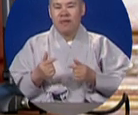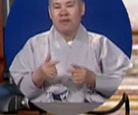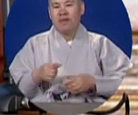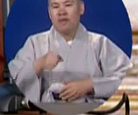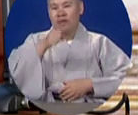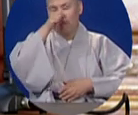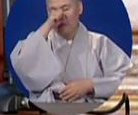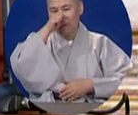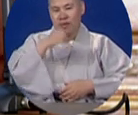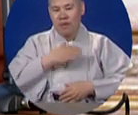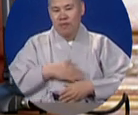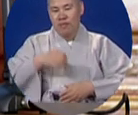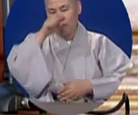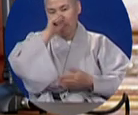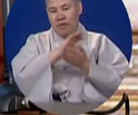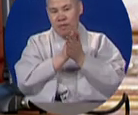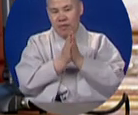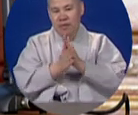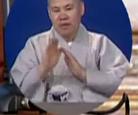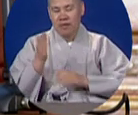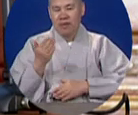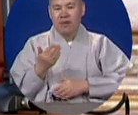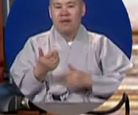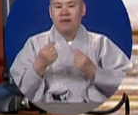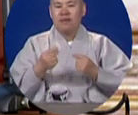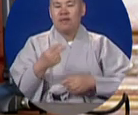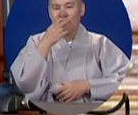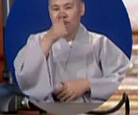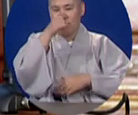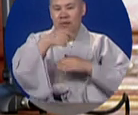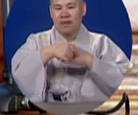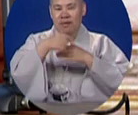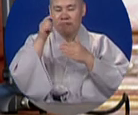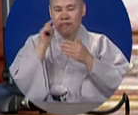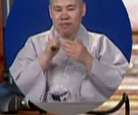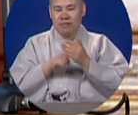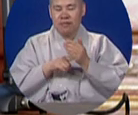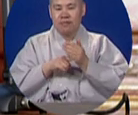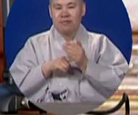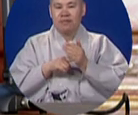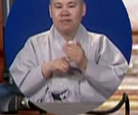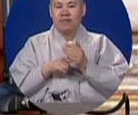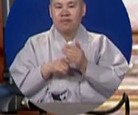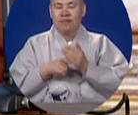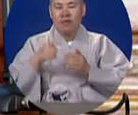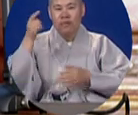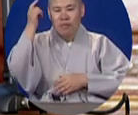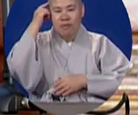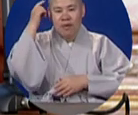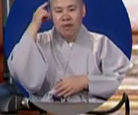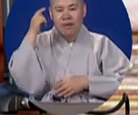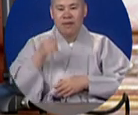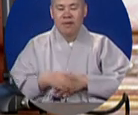말입니다 이게 중생심입니다 이게 그러면 왜